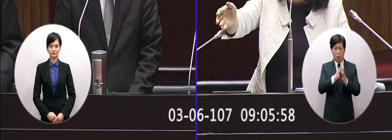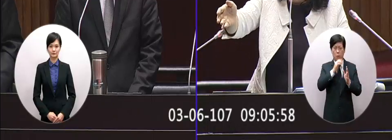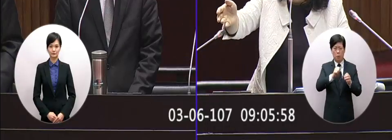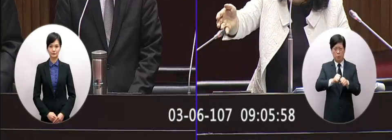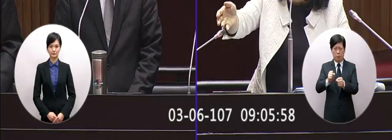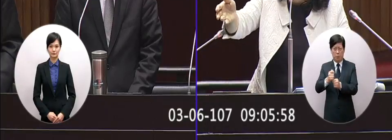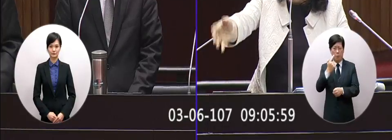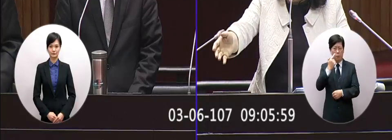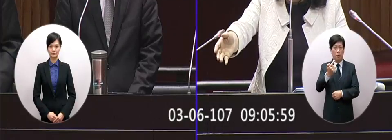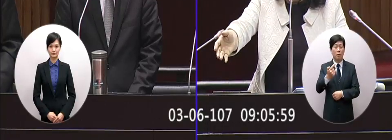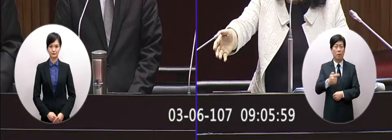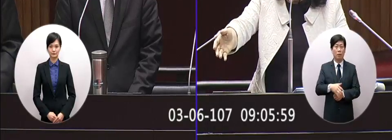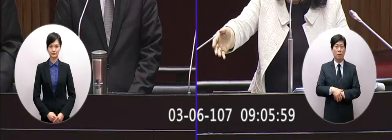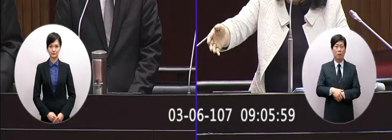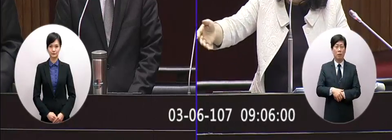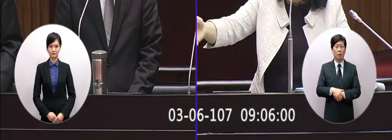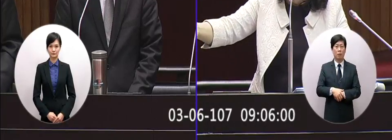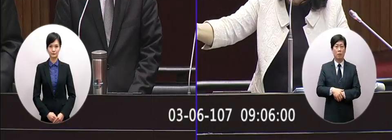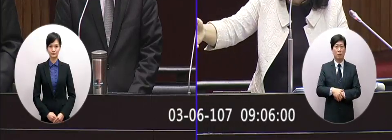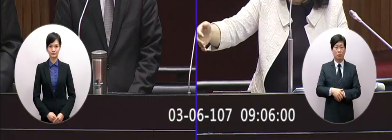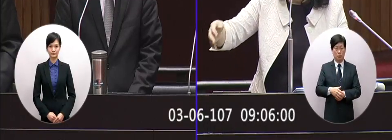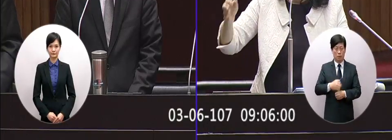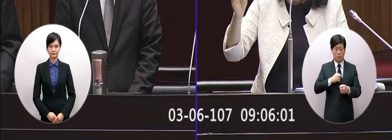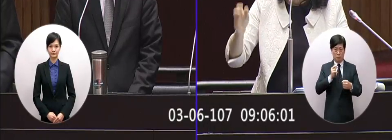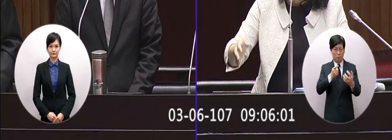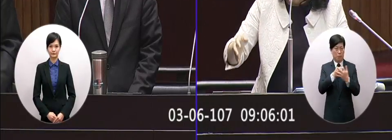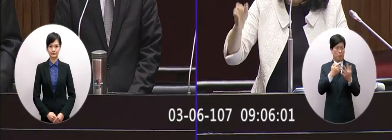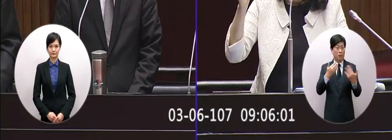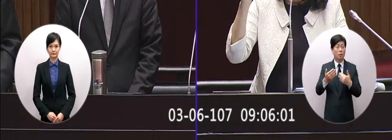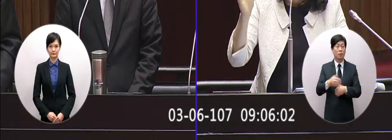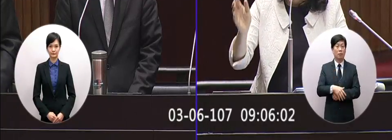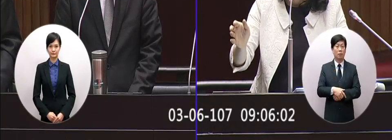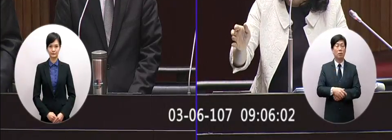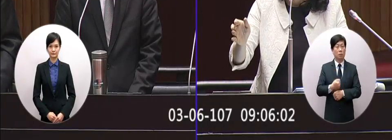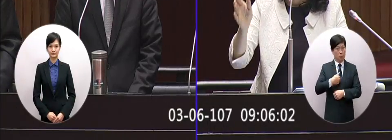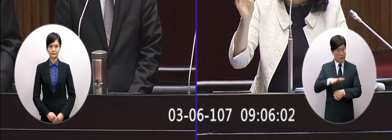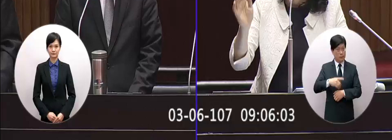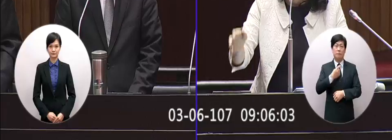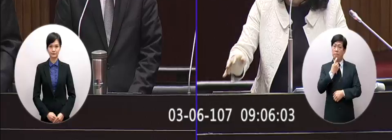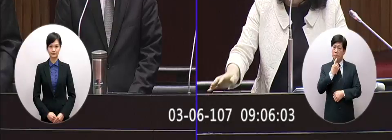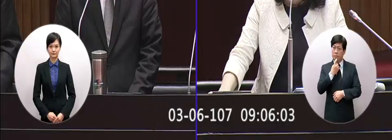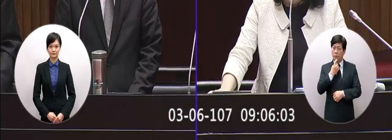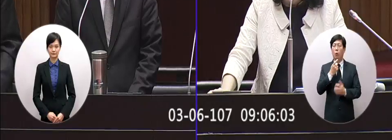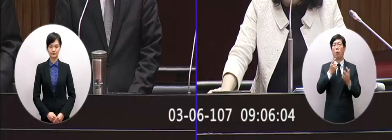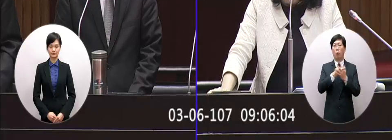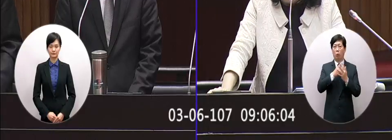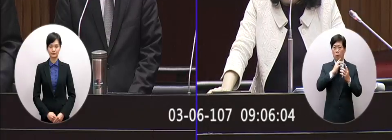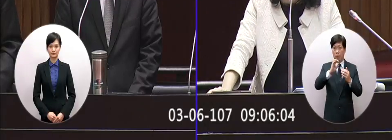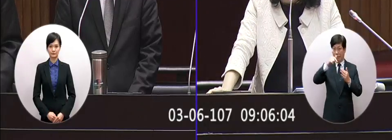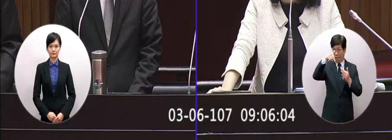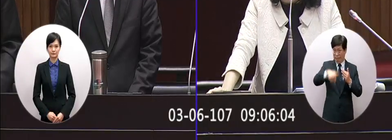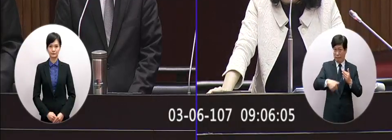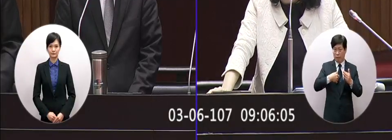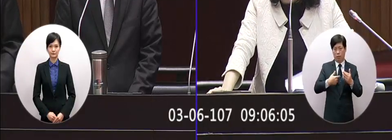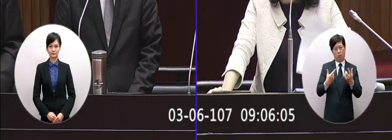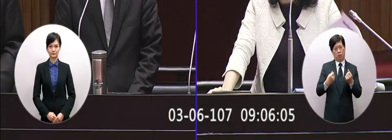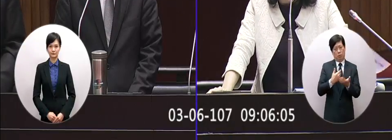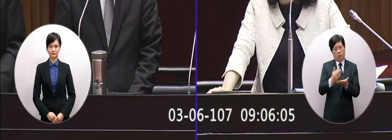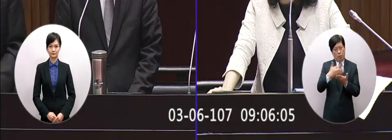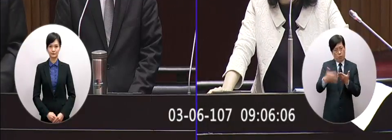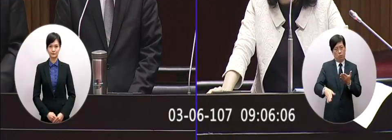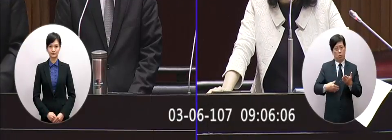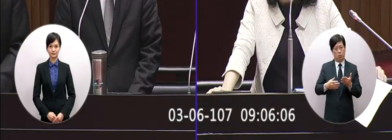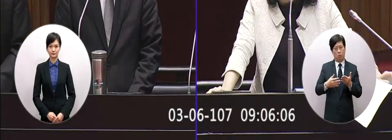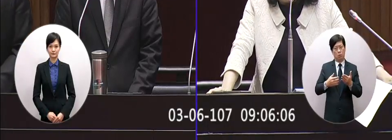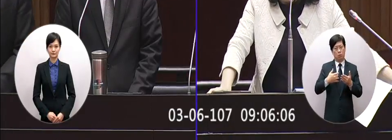此重大的这个受灾。好，这个破损，所以呢，我们可想而知地面下的排水系统是不是